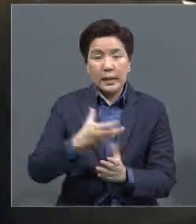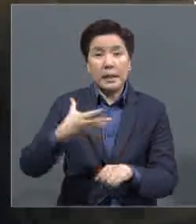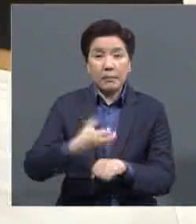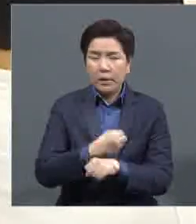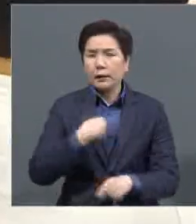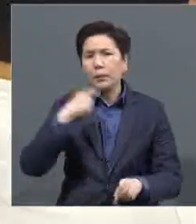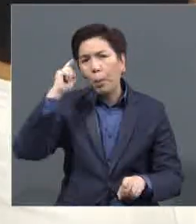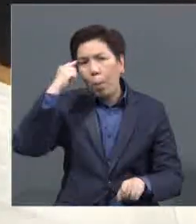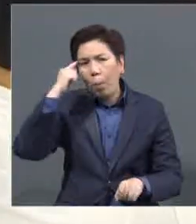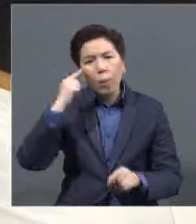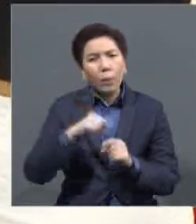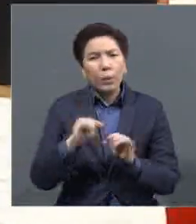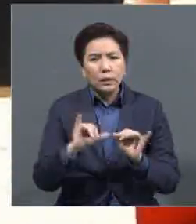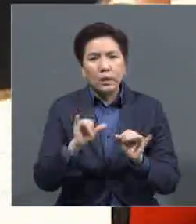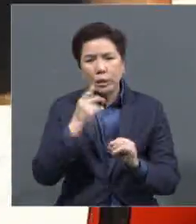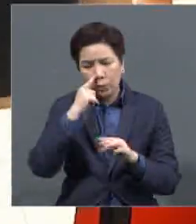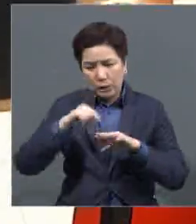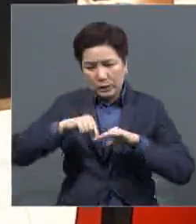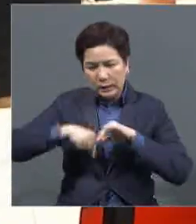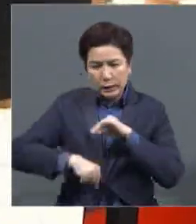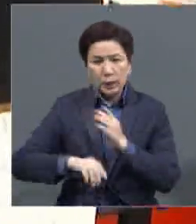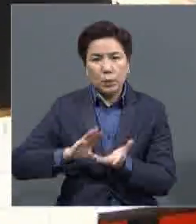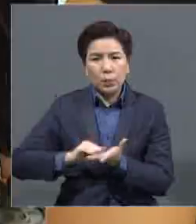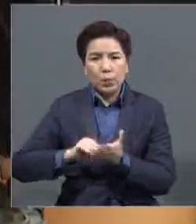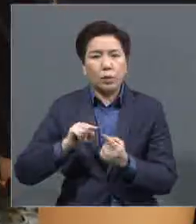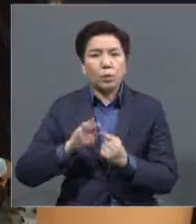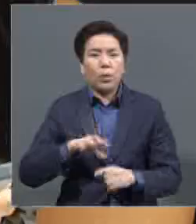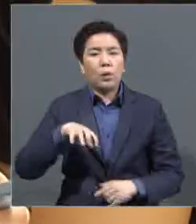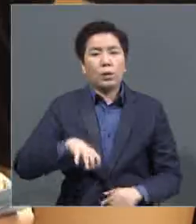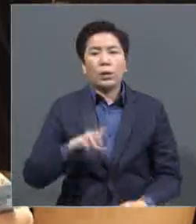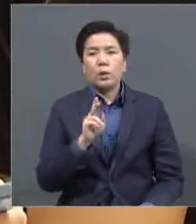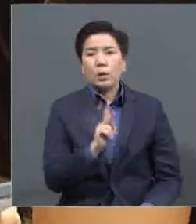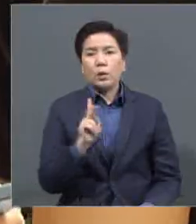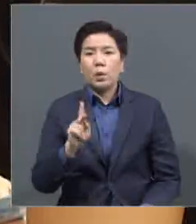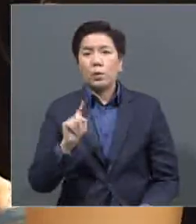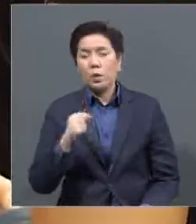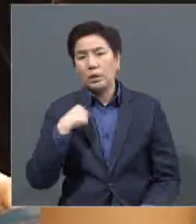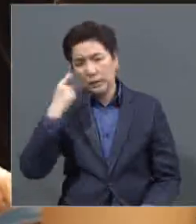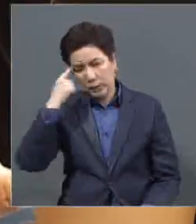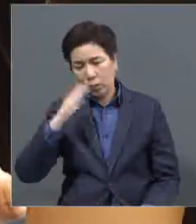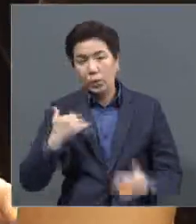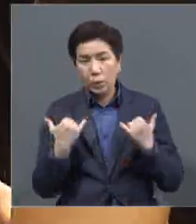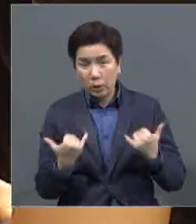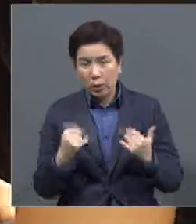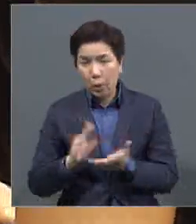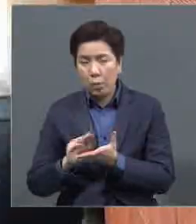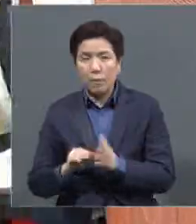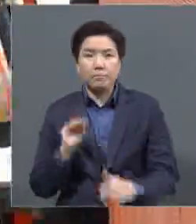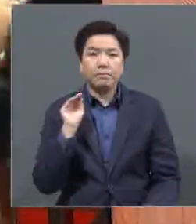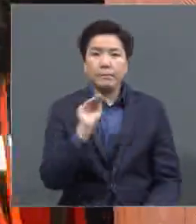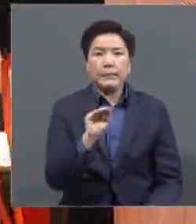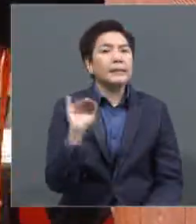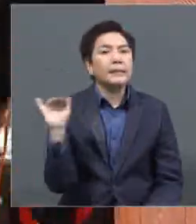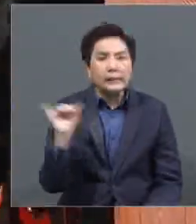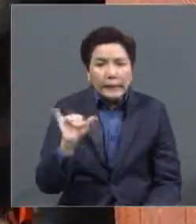รับทราบก็ยังไม่มีการลงในระบบฐานข้อมูลของสำนักงานกกตค่ะก็เลยทำให้ณปัจจุบันเนี่ยข้อมูลนี้